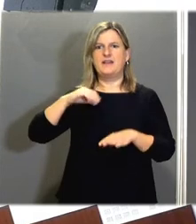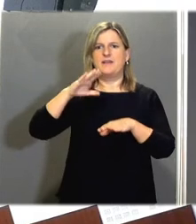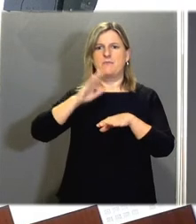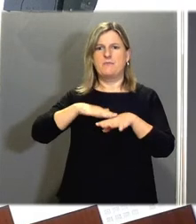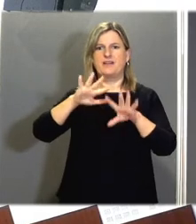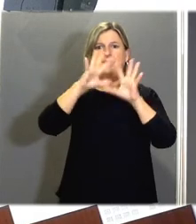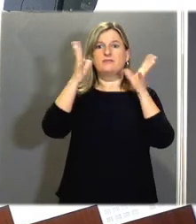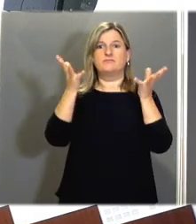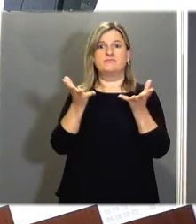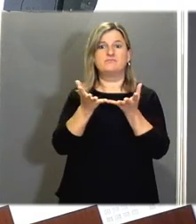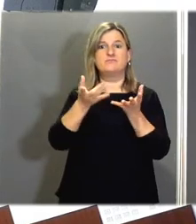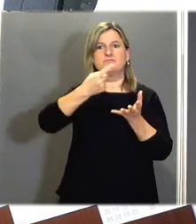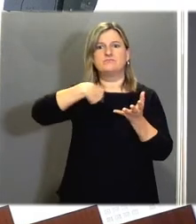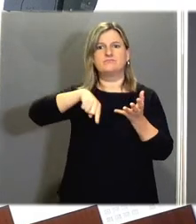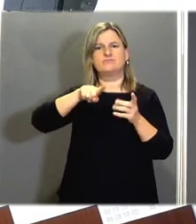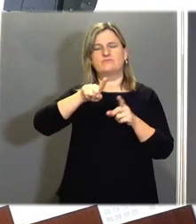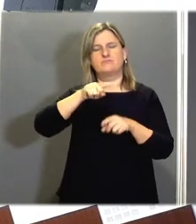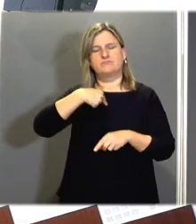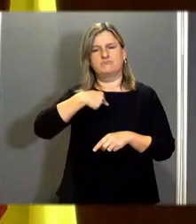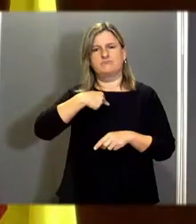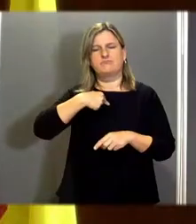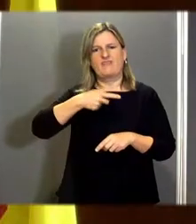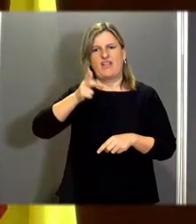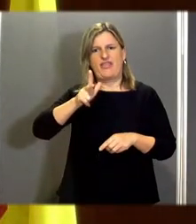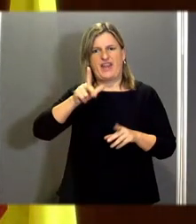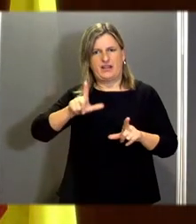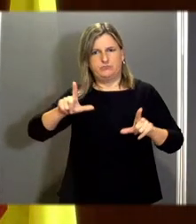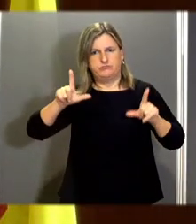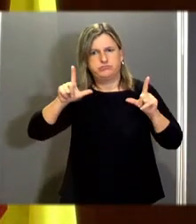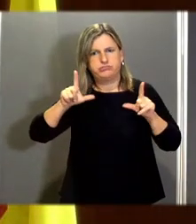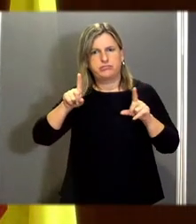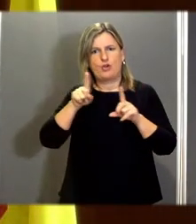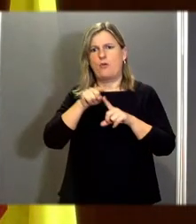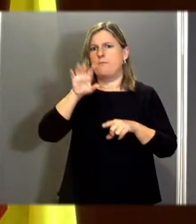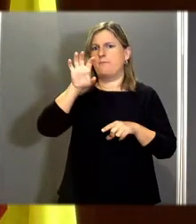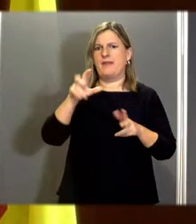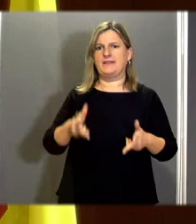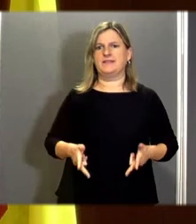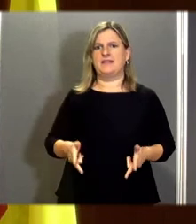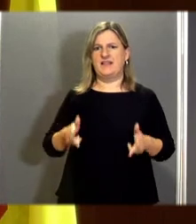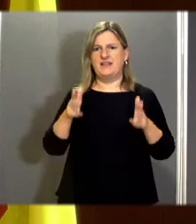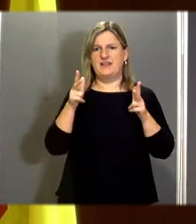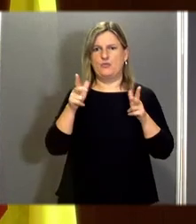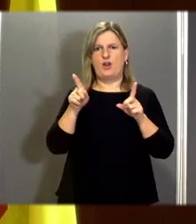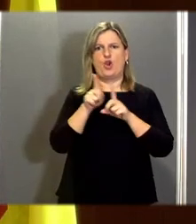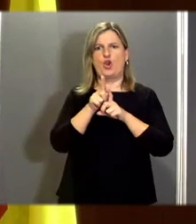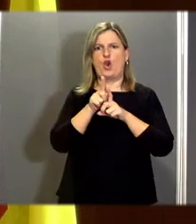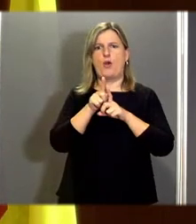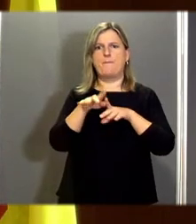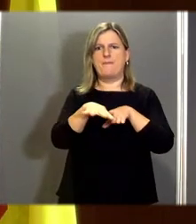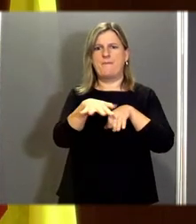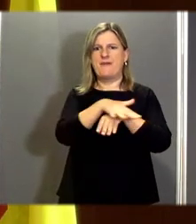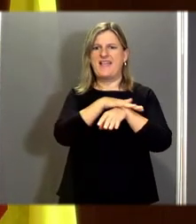la Terra el lloc que ens correspon com una nació lliure, com un estat.